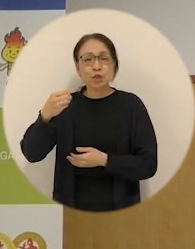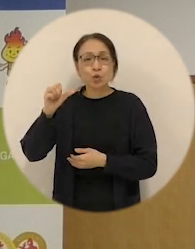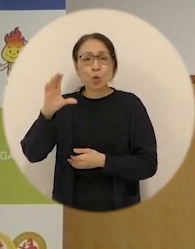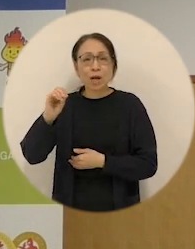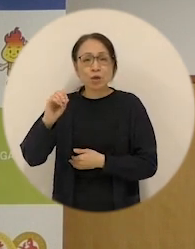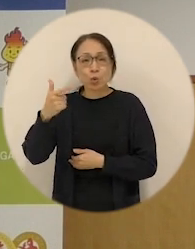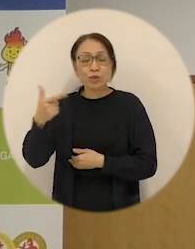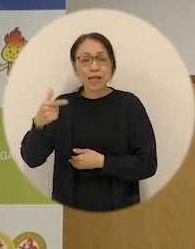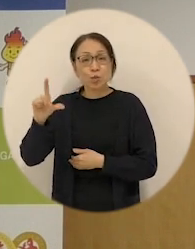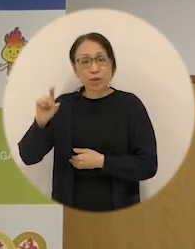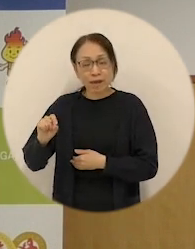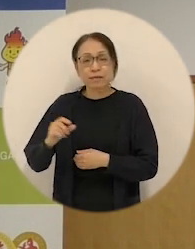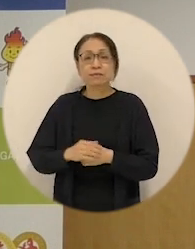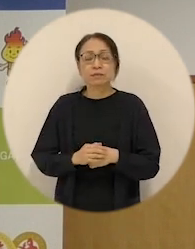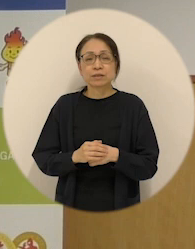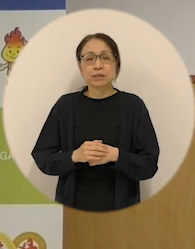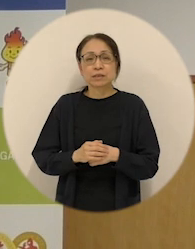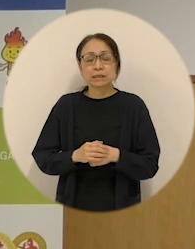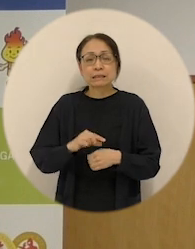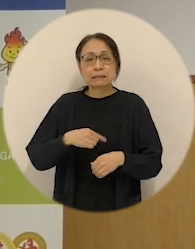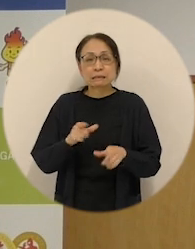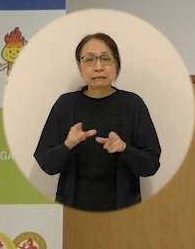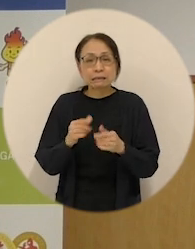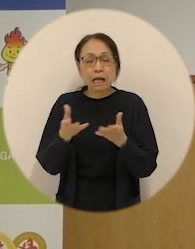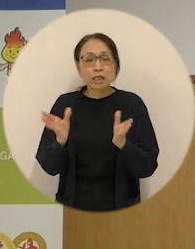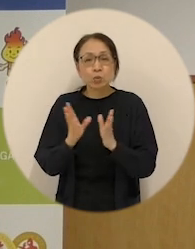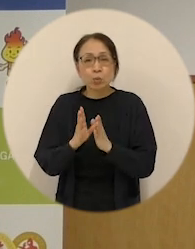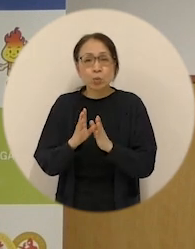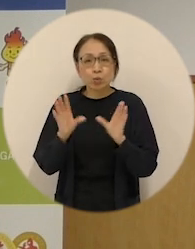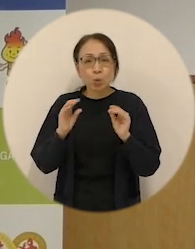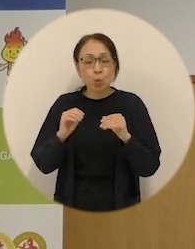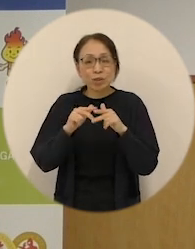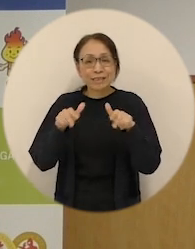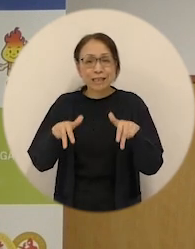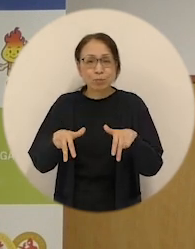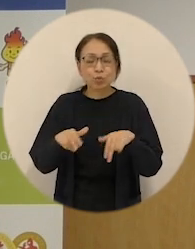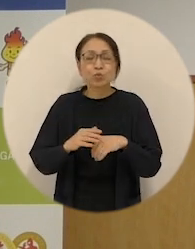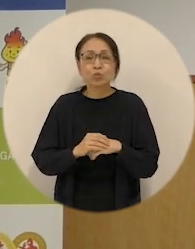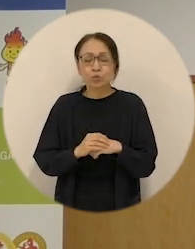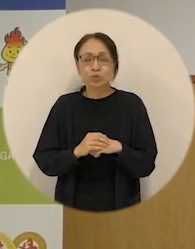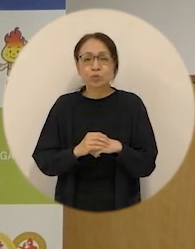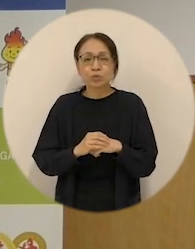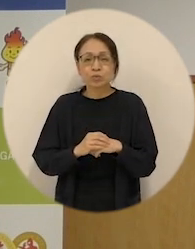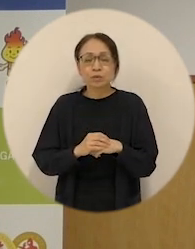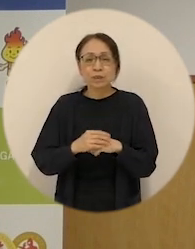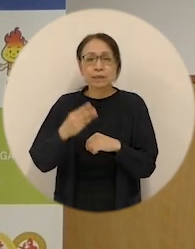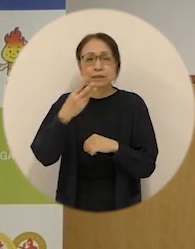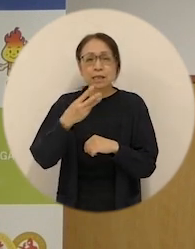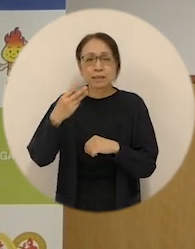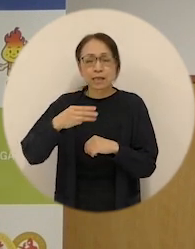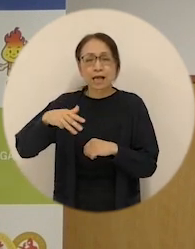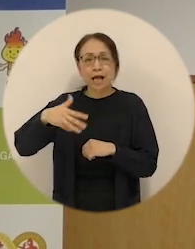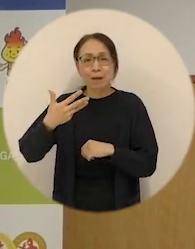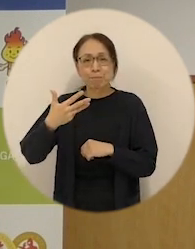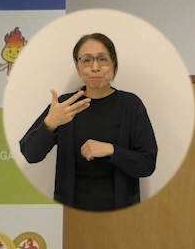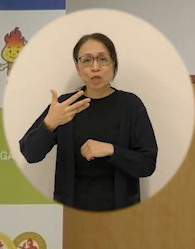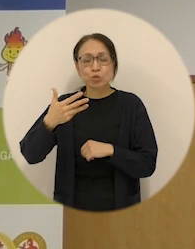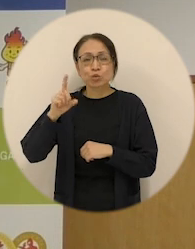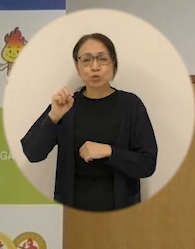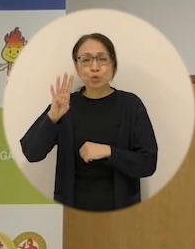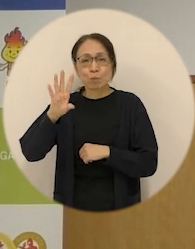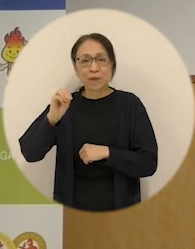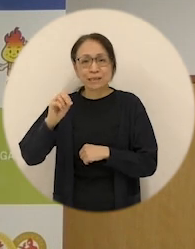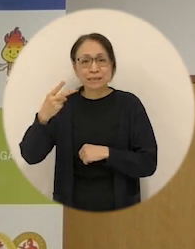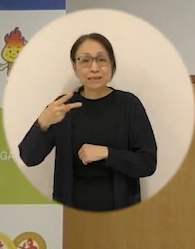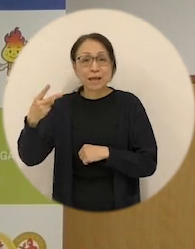減、自治体情報システム標準化事業3814万2000円